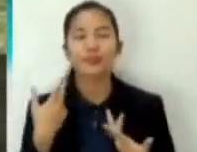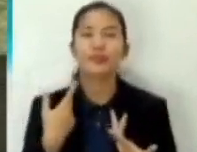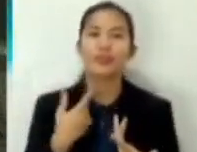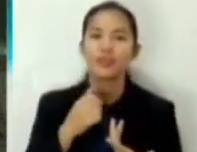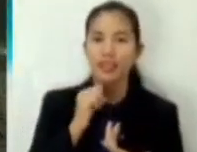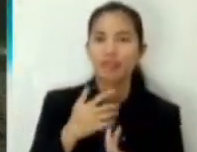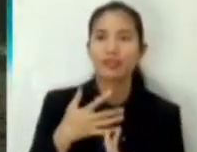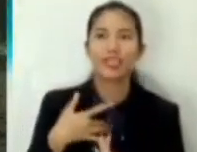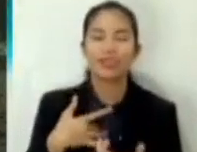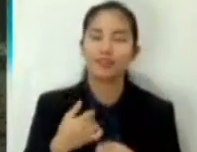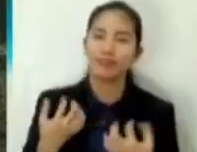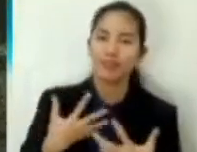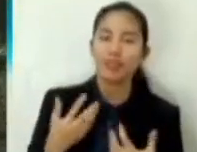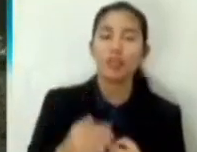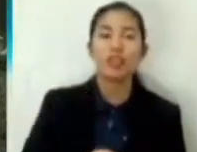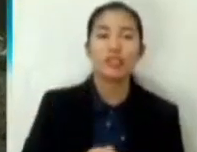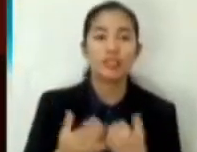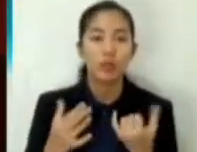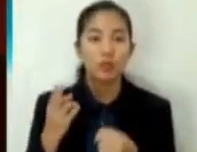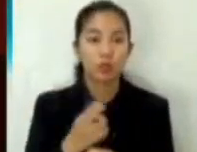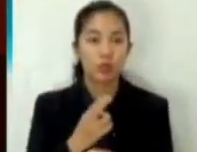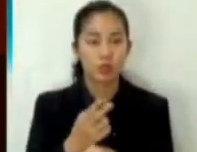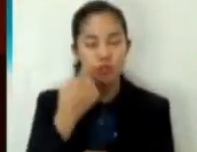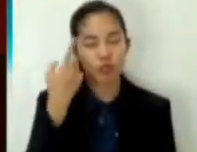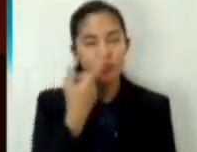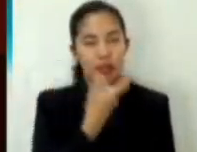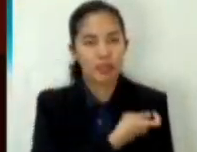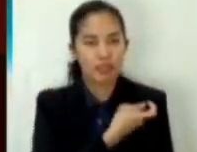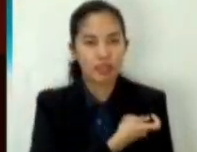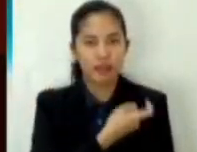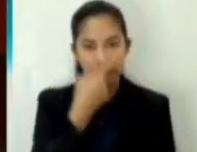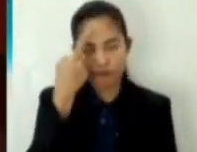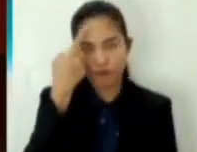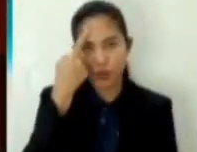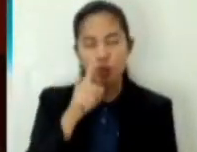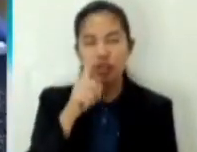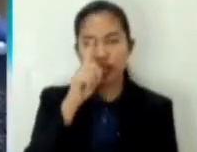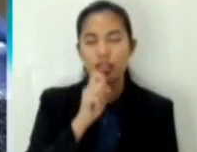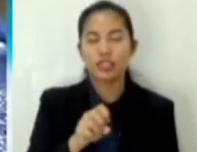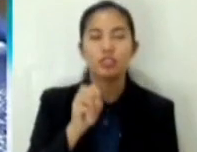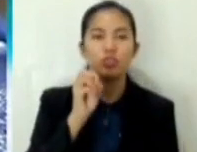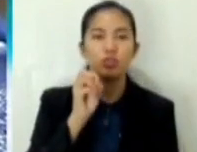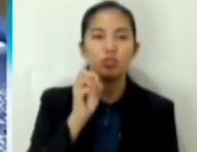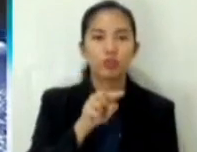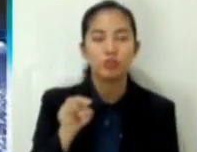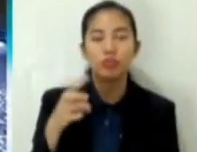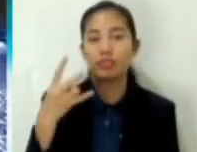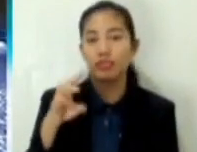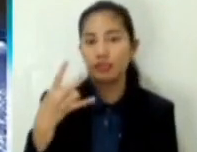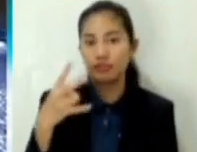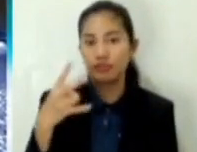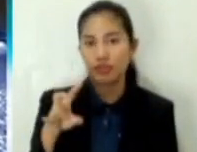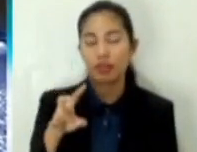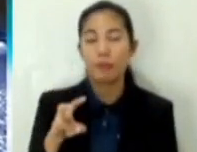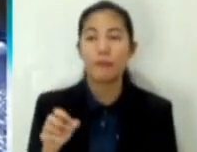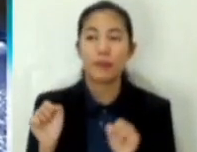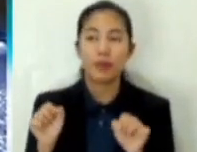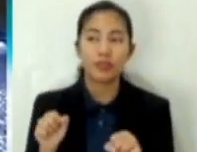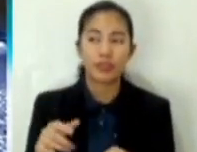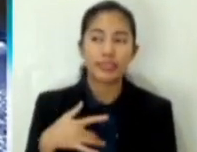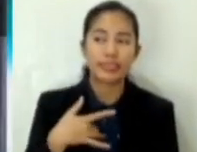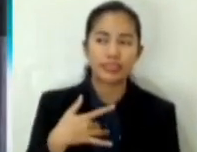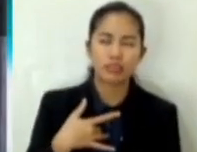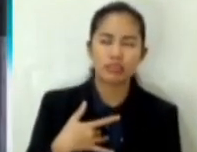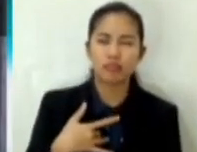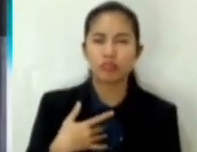itong ginagamit sa pagbabakuna sa mga edad 12 hanggang 17. Kahit posibleng makaranas ng side effect ang mga bata